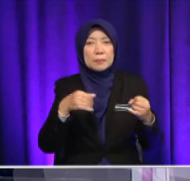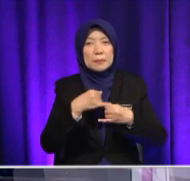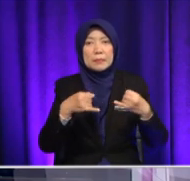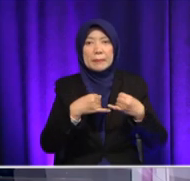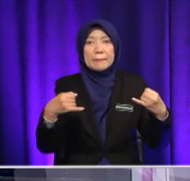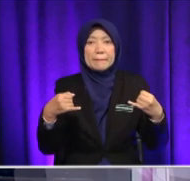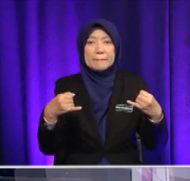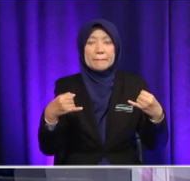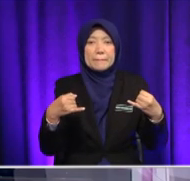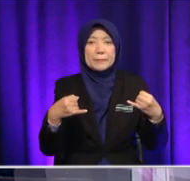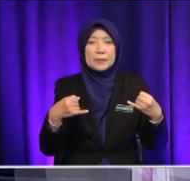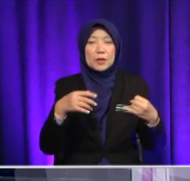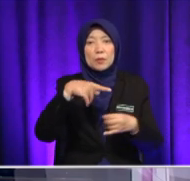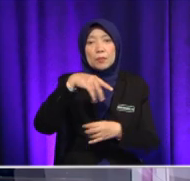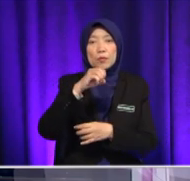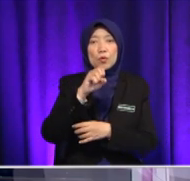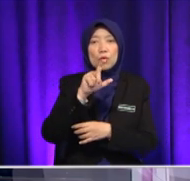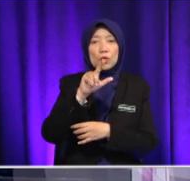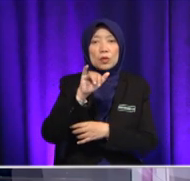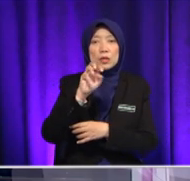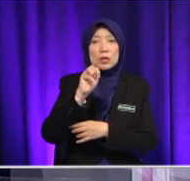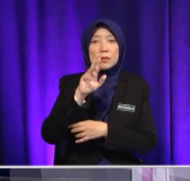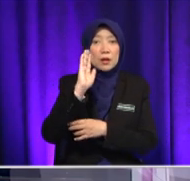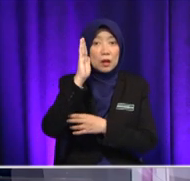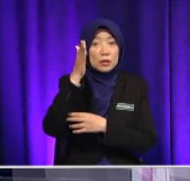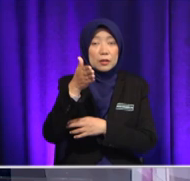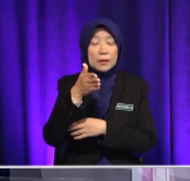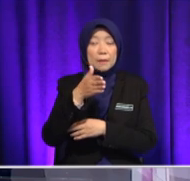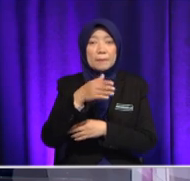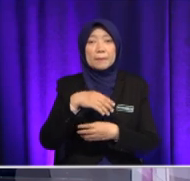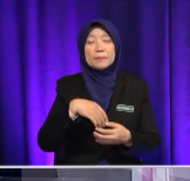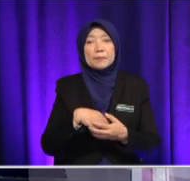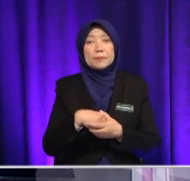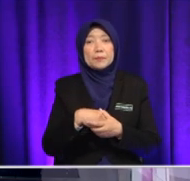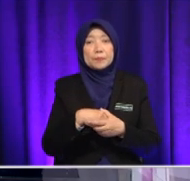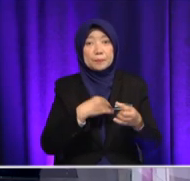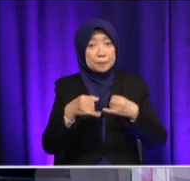dia polimer getah tadi, dia akan berpintal-pintal